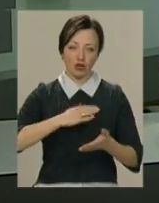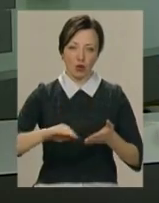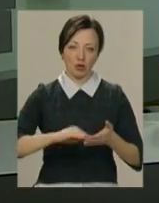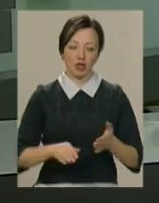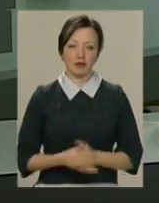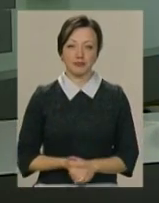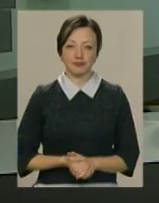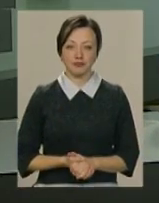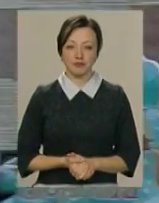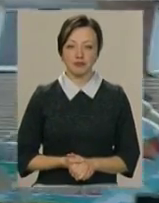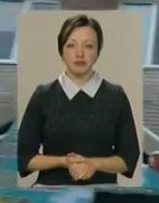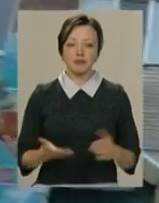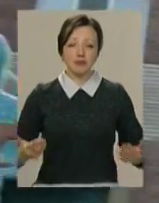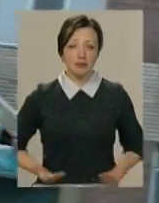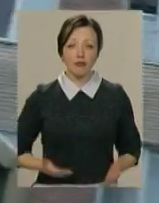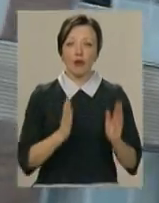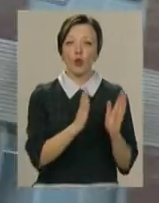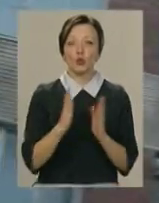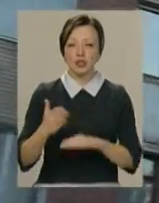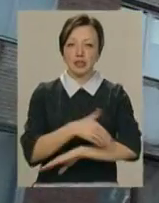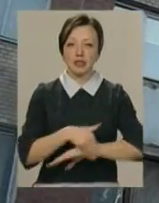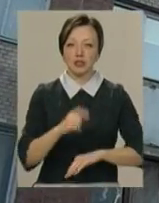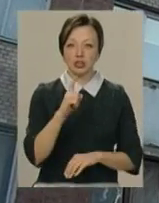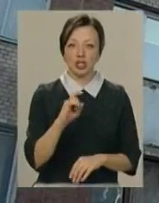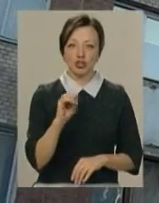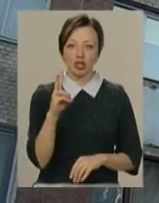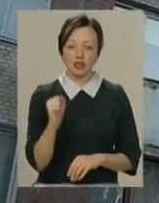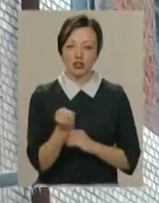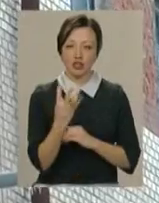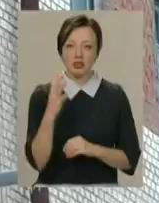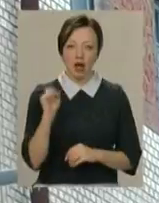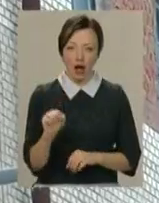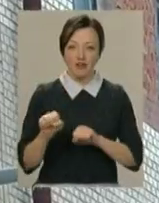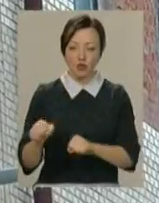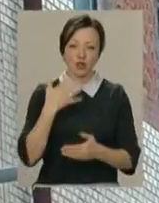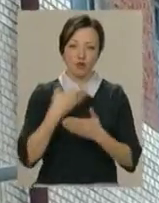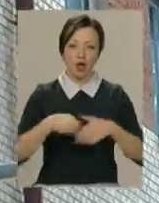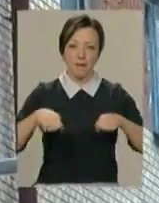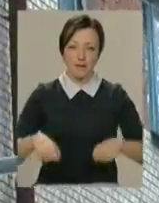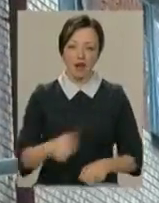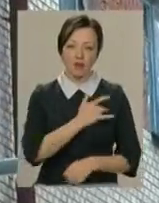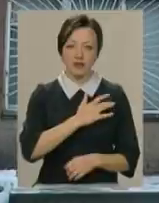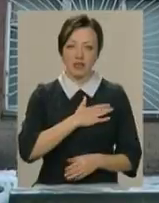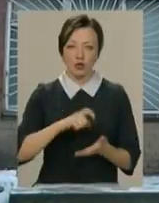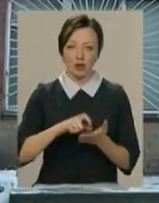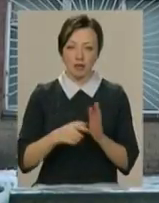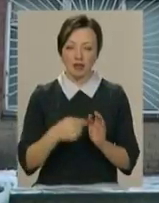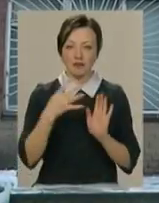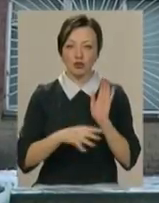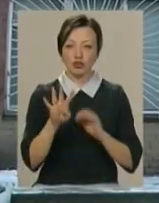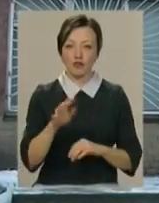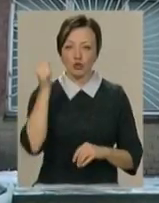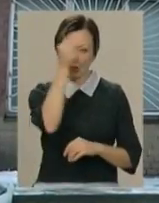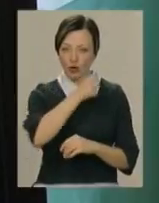Русіна. Мешканці гуртожитку за адресою Зарічанська, 14А, відстоюють своє право на приватизацію кімнат. У